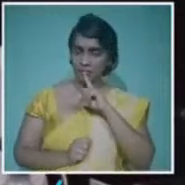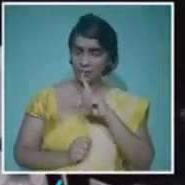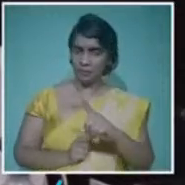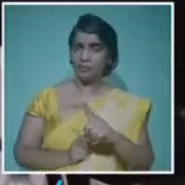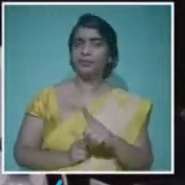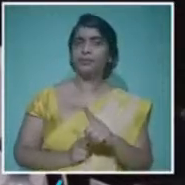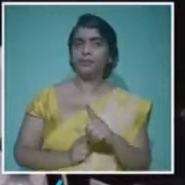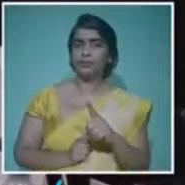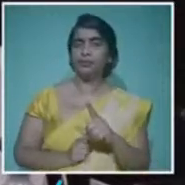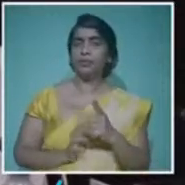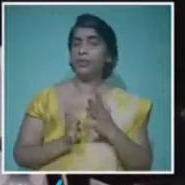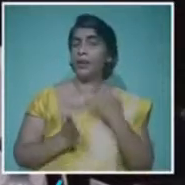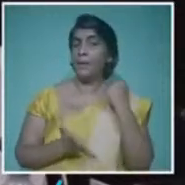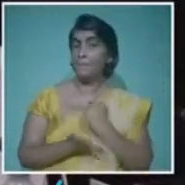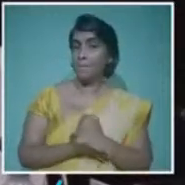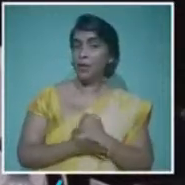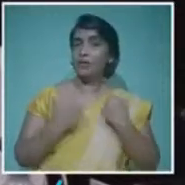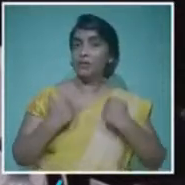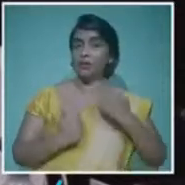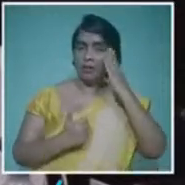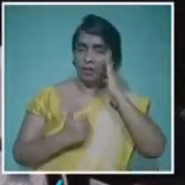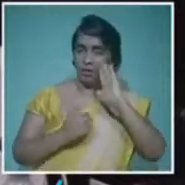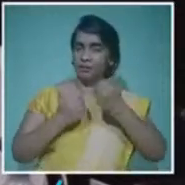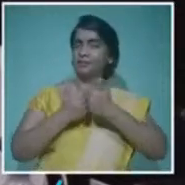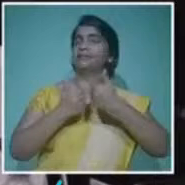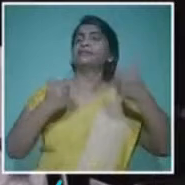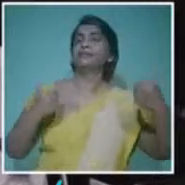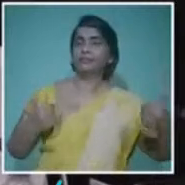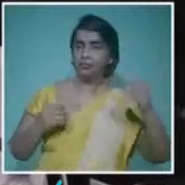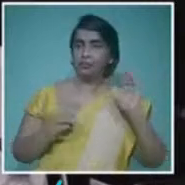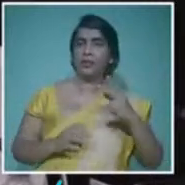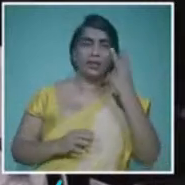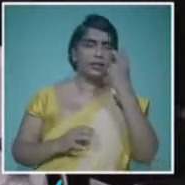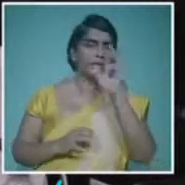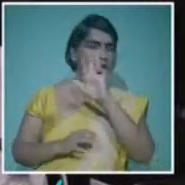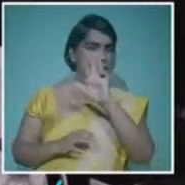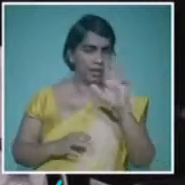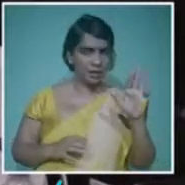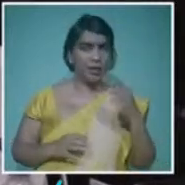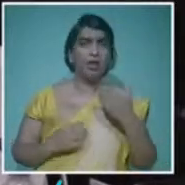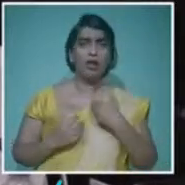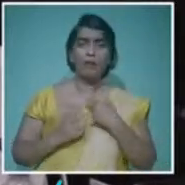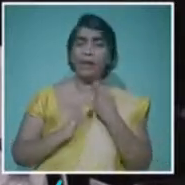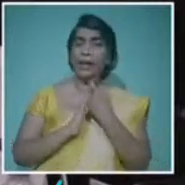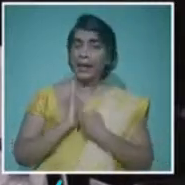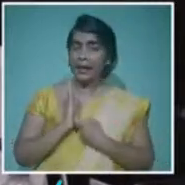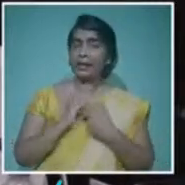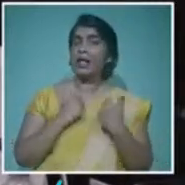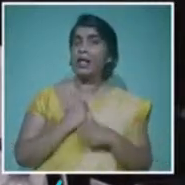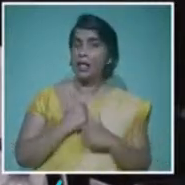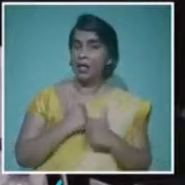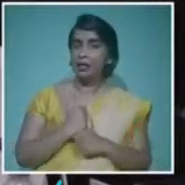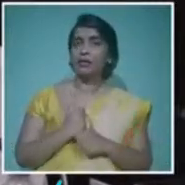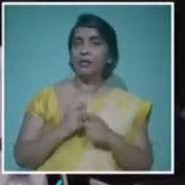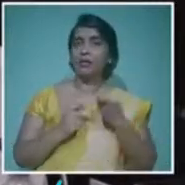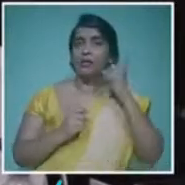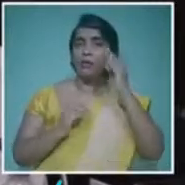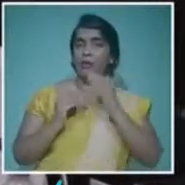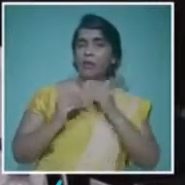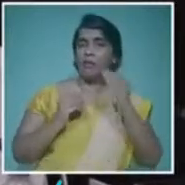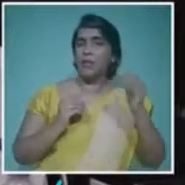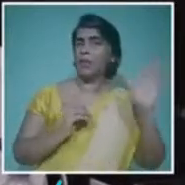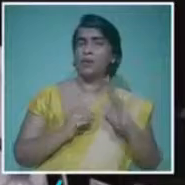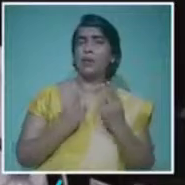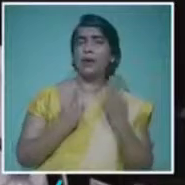කියනවා මහා බැංකුව ස්වාධීන වෙන්න ඕනේ. 2019දී අපි නීතියක් හැදුවා. ප්‍රමාද කරන්න